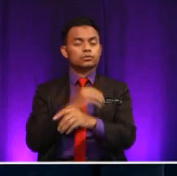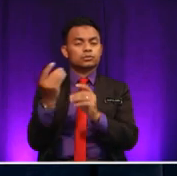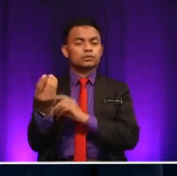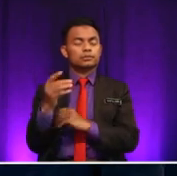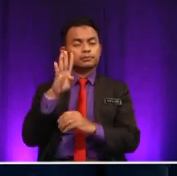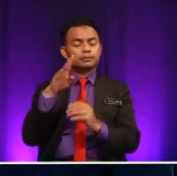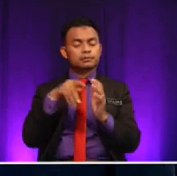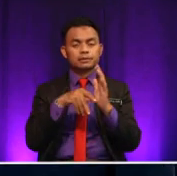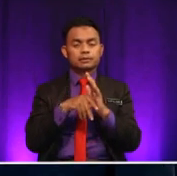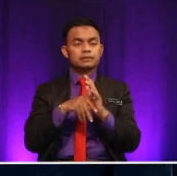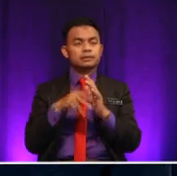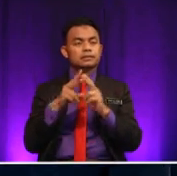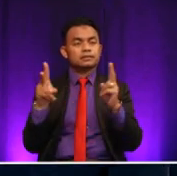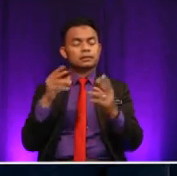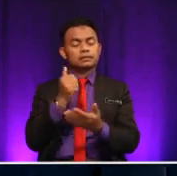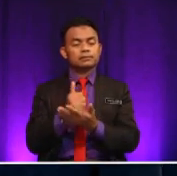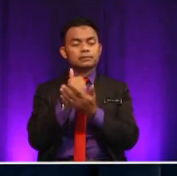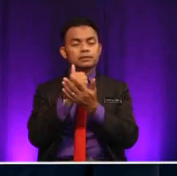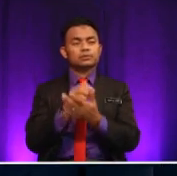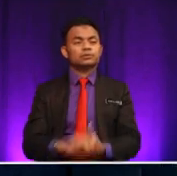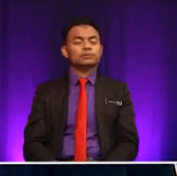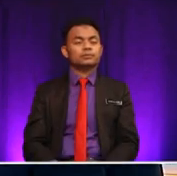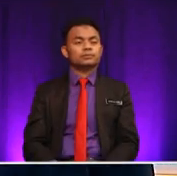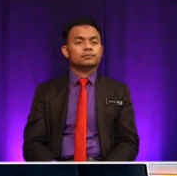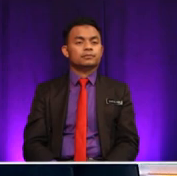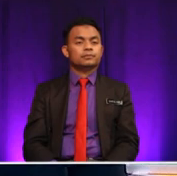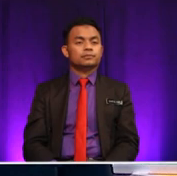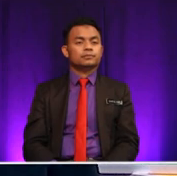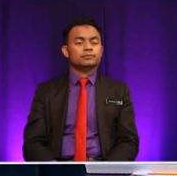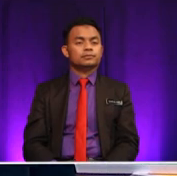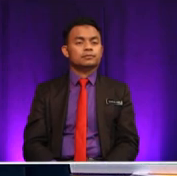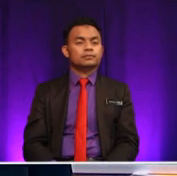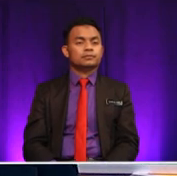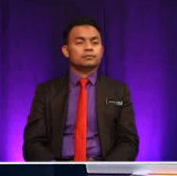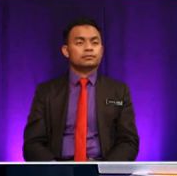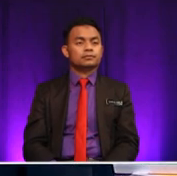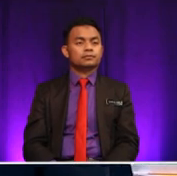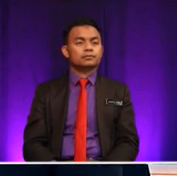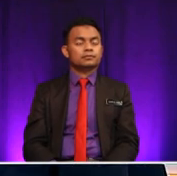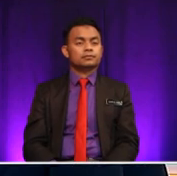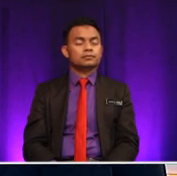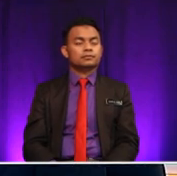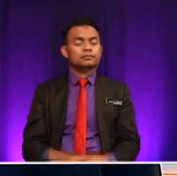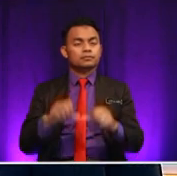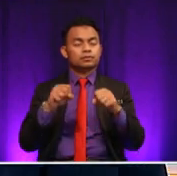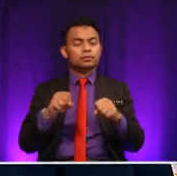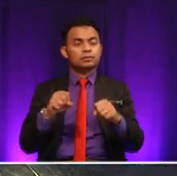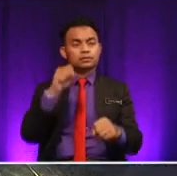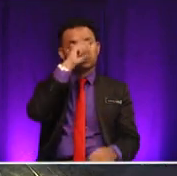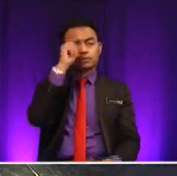membantu kalau belajar paham dan paham konsepnya Oke jadi teruskan terakhir